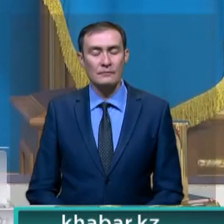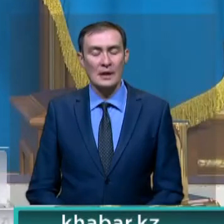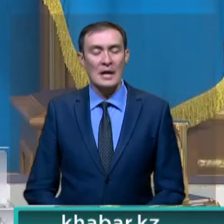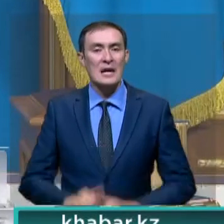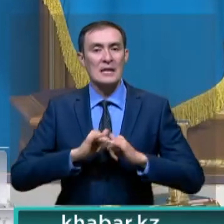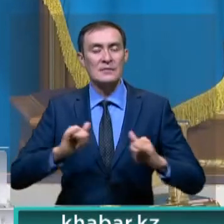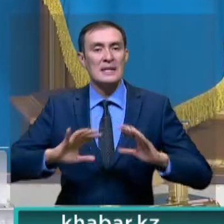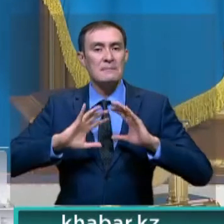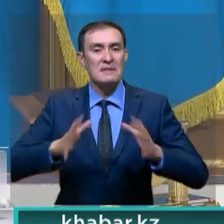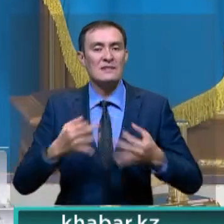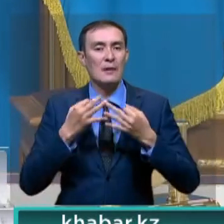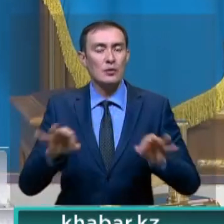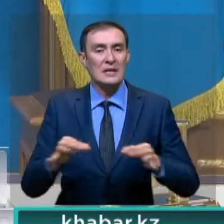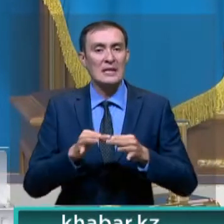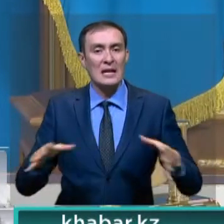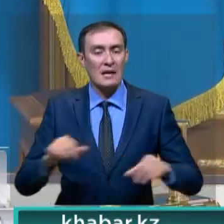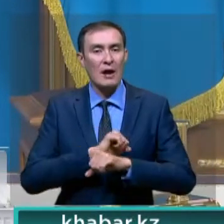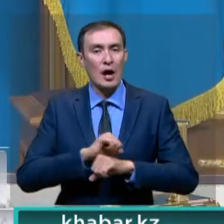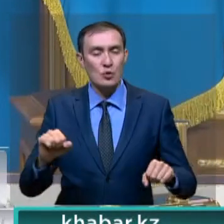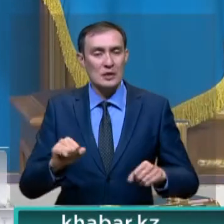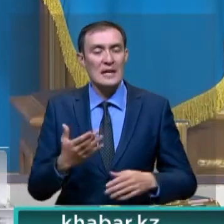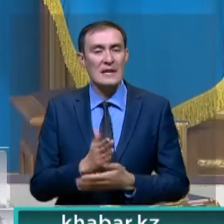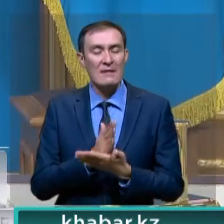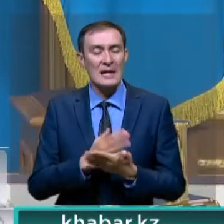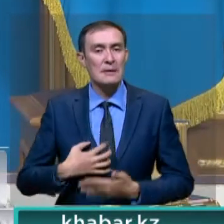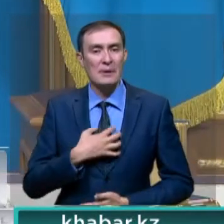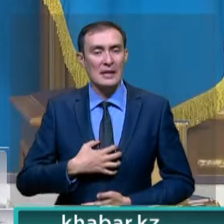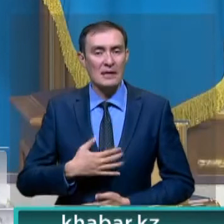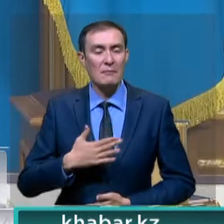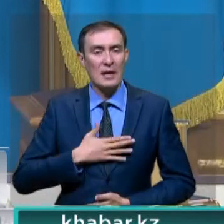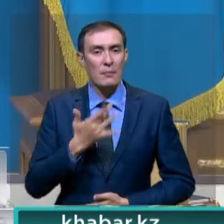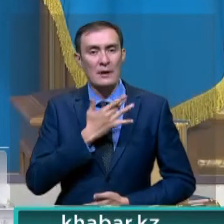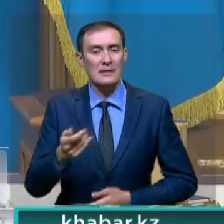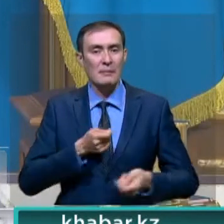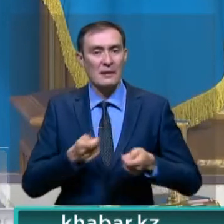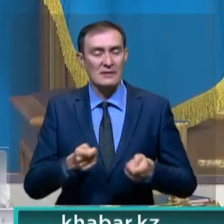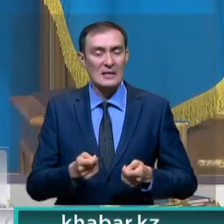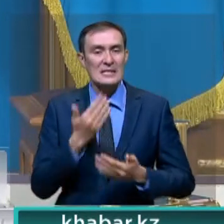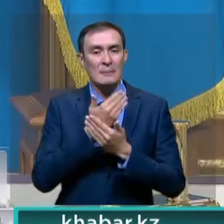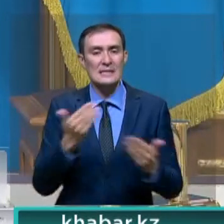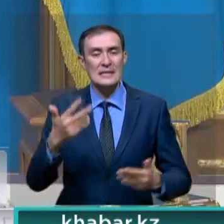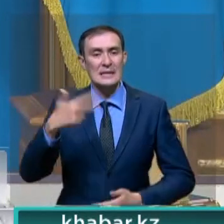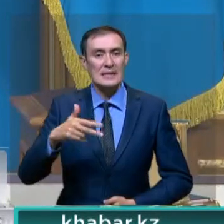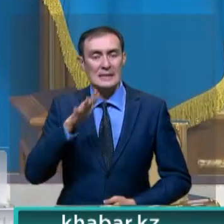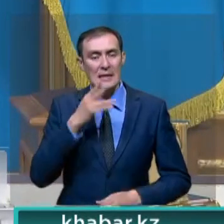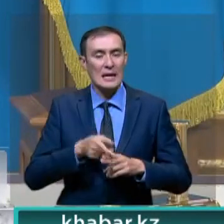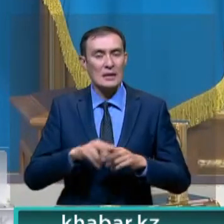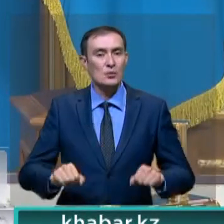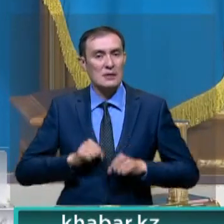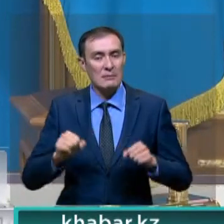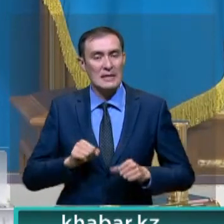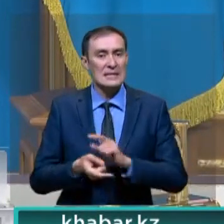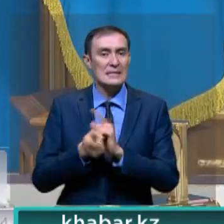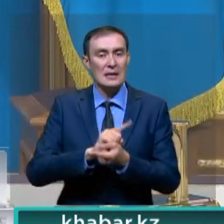Построение мира, свободного от ядерного оружия, остается приоритетом политики моего правительства. За последние 30 лет это устремление